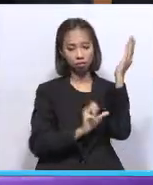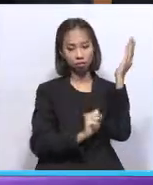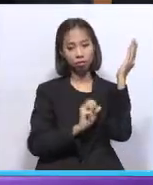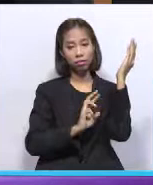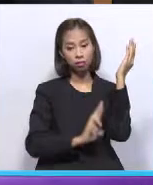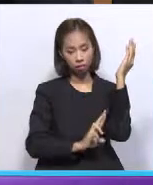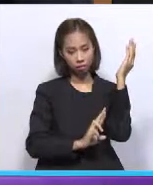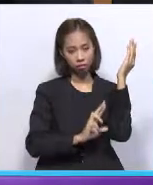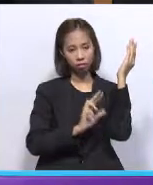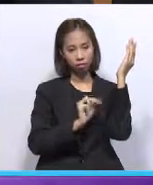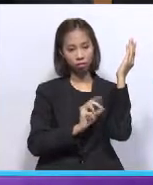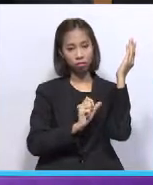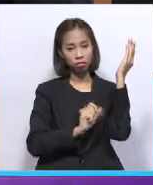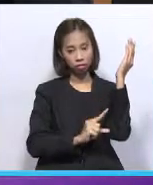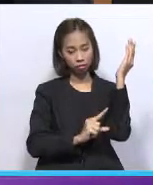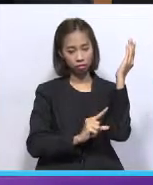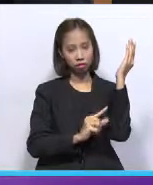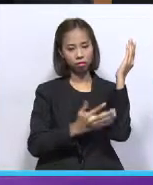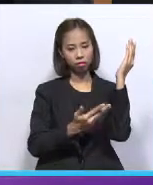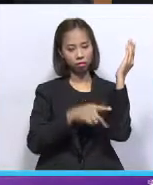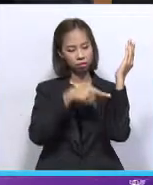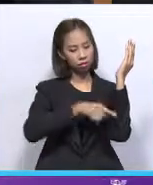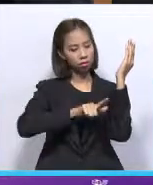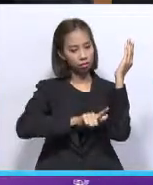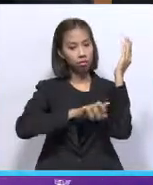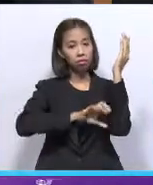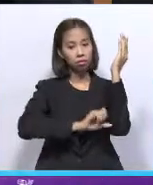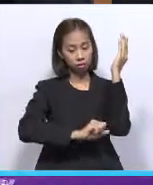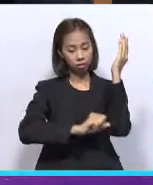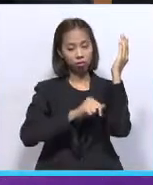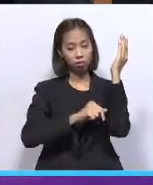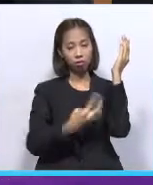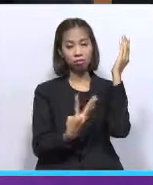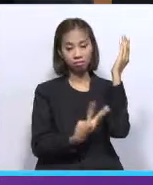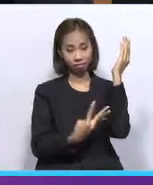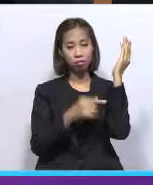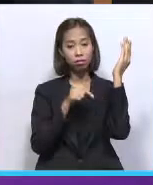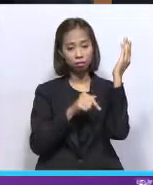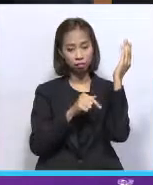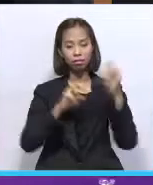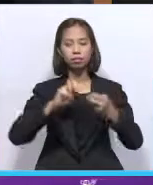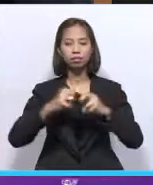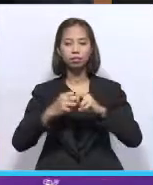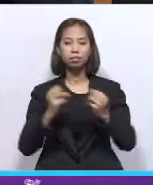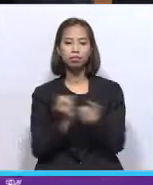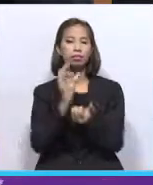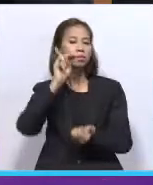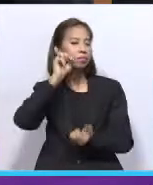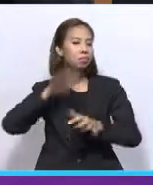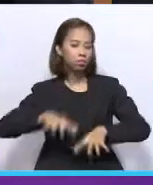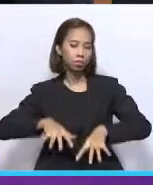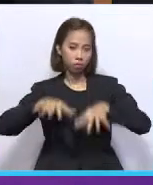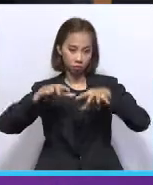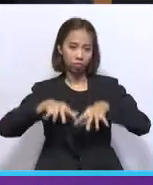านีจังหวัดนครศรีธรรมราชและจังหวัดพัทลุงและสงขลาซึ่งยังมีสถานการณ์น้ำท่วมแต่สถาน